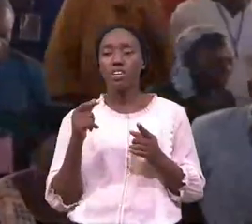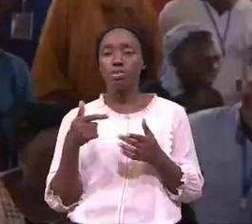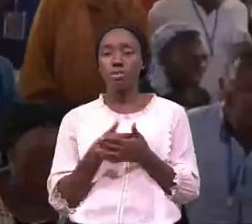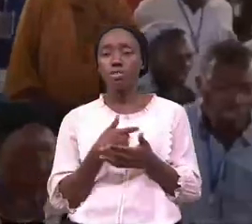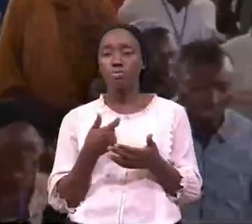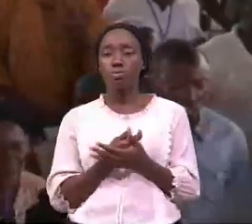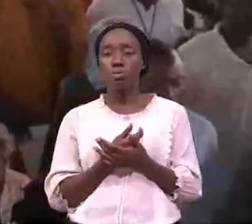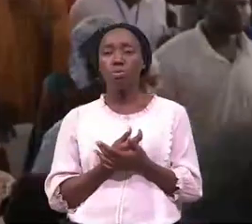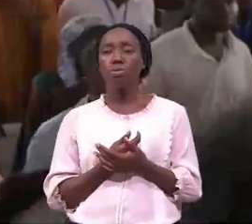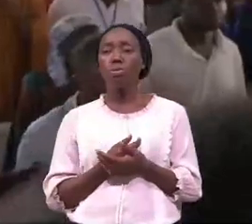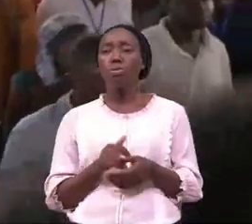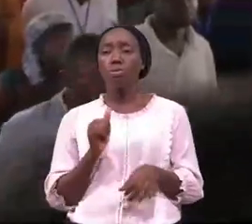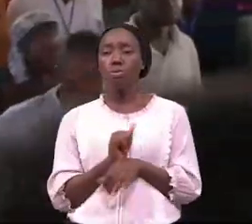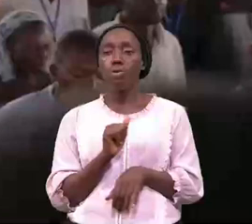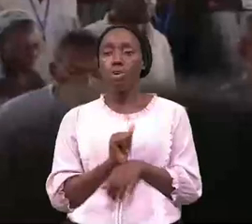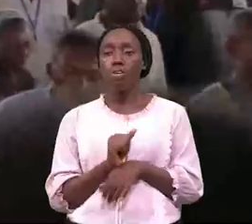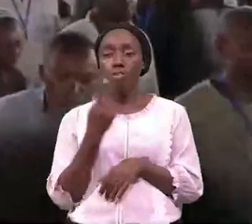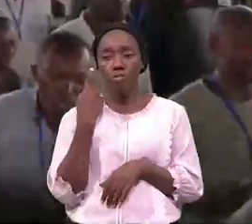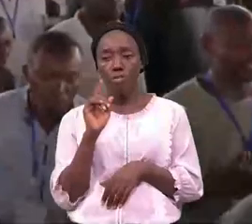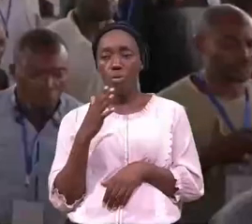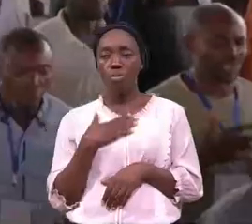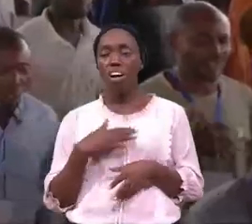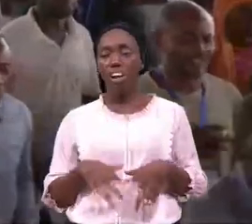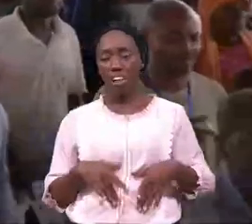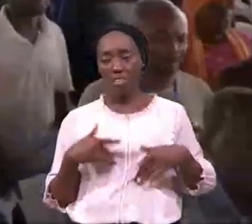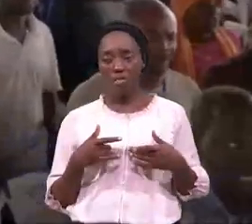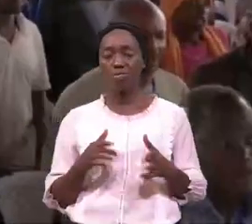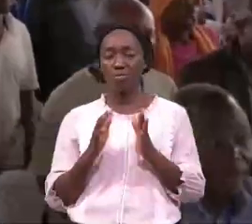soit disponible pour mon âme.